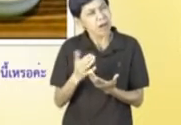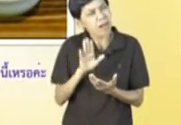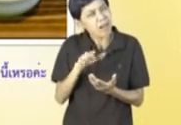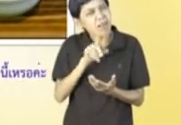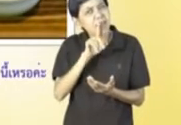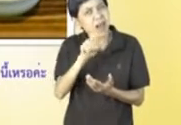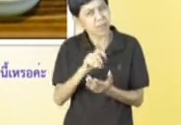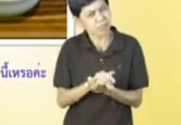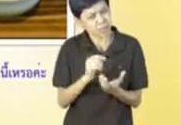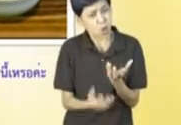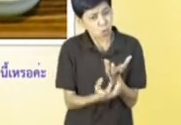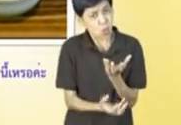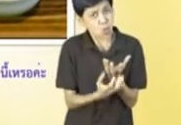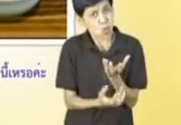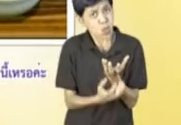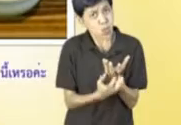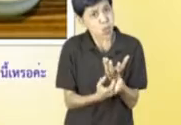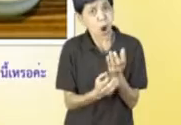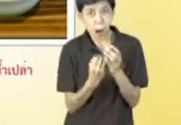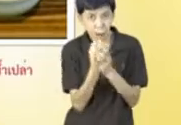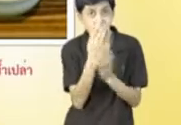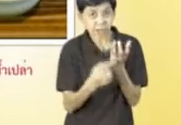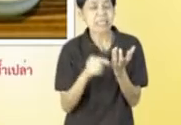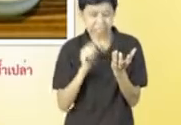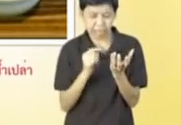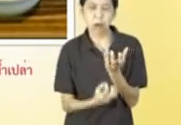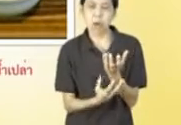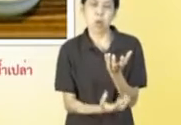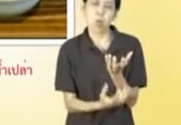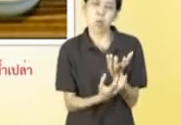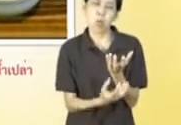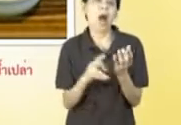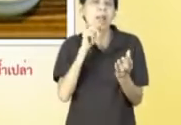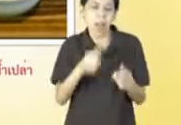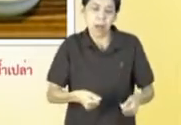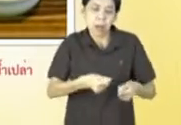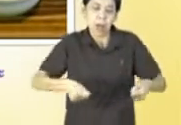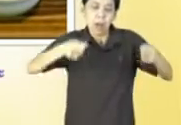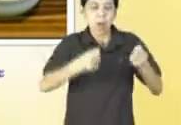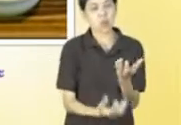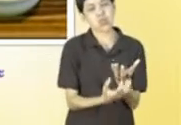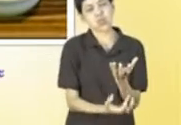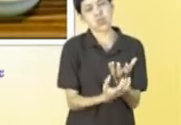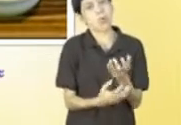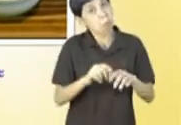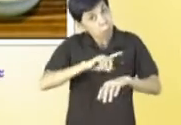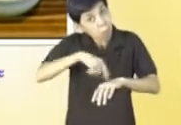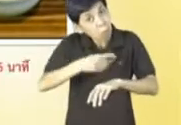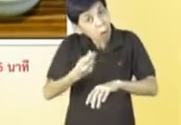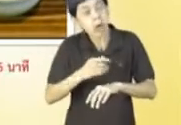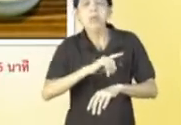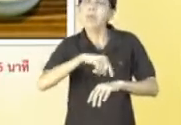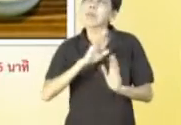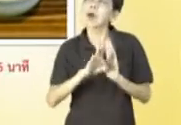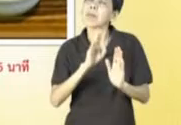งขี้เหล็กที่เอาไปต้มนี่คือขี้เหล็กสดๆเนี่ยคะ ขี้เหล็กสดๆครับ แล้วไปต้มกับน้ำเปล่า ไปต้มกับน้ำเปล่าครับ แล้วใช้เวลานานขนาดไหน ก็ใ